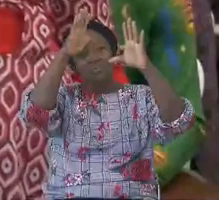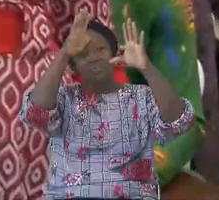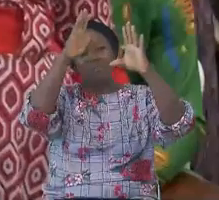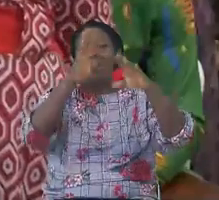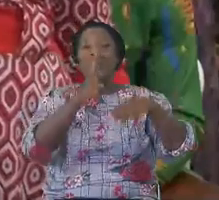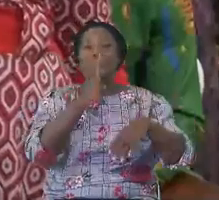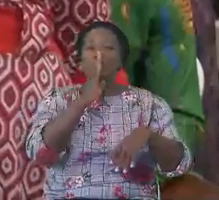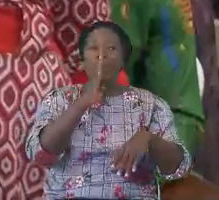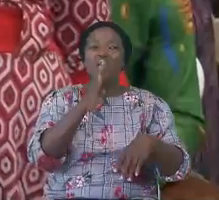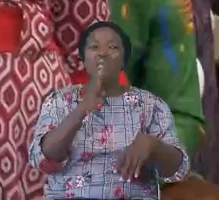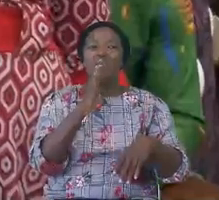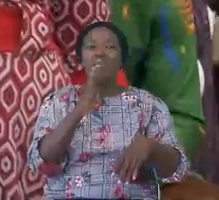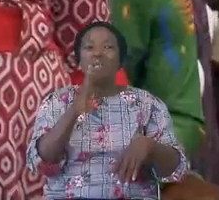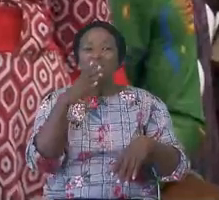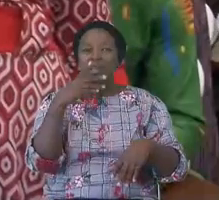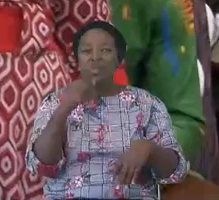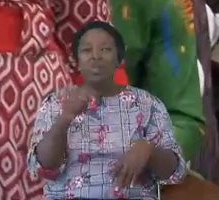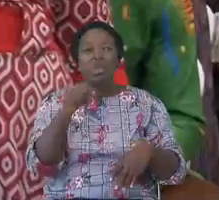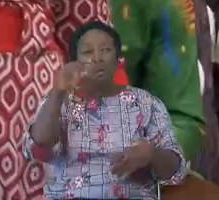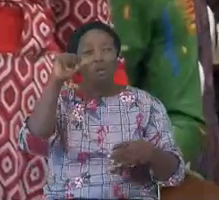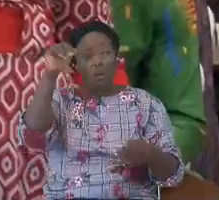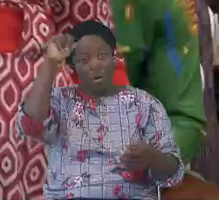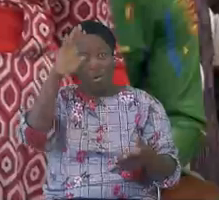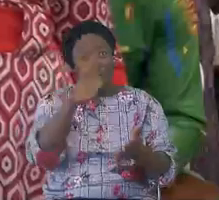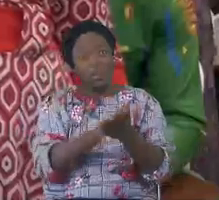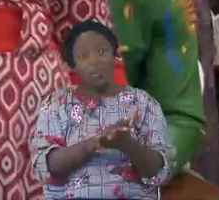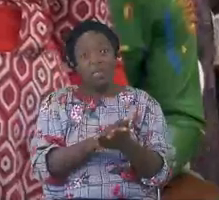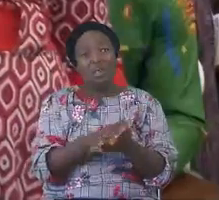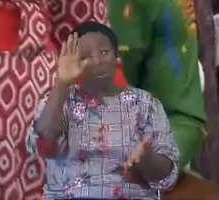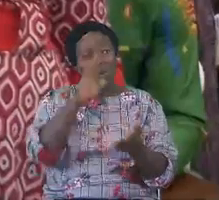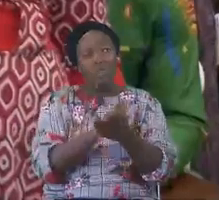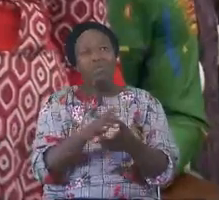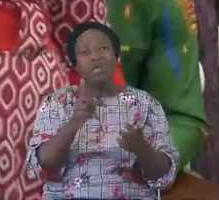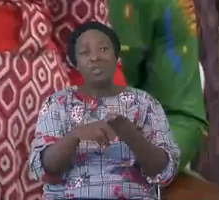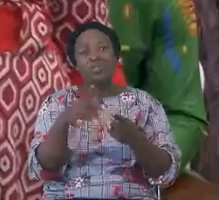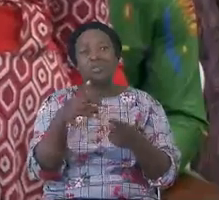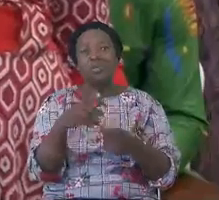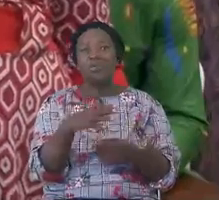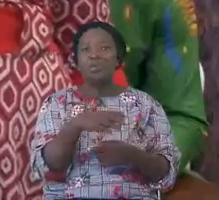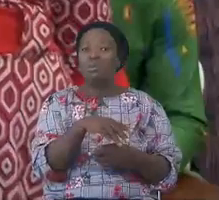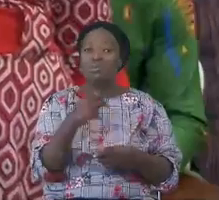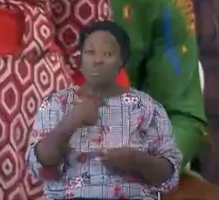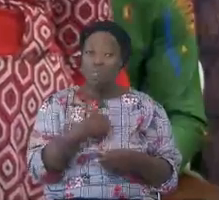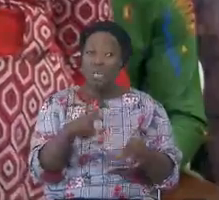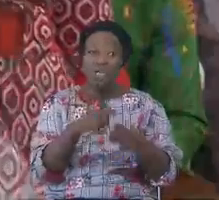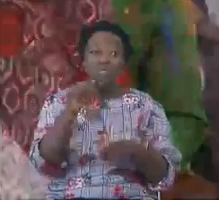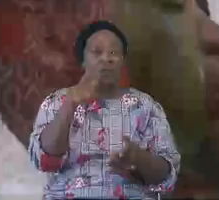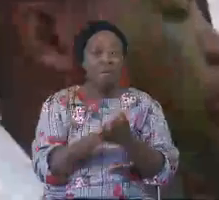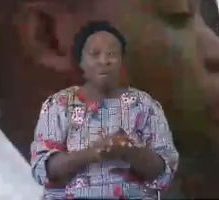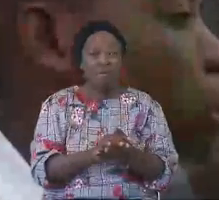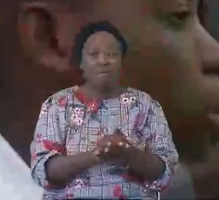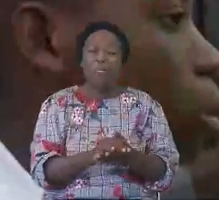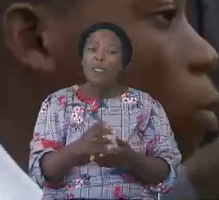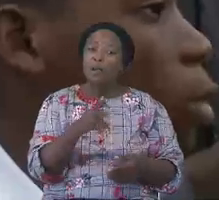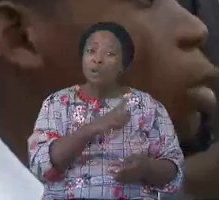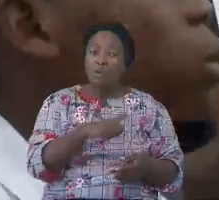Sois mon Seigneur, sois mon consolateur, sois mon Père, sois mon compagnon. Tu es le